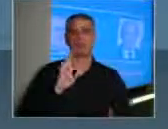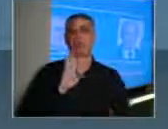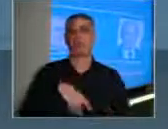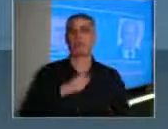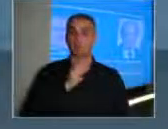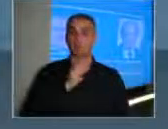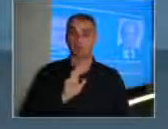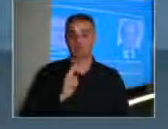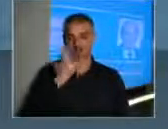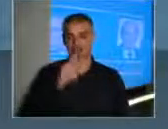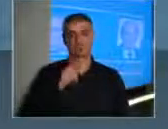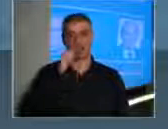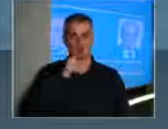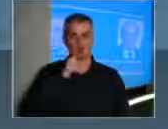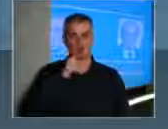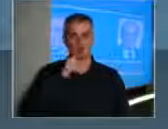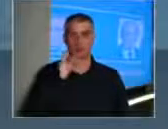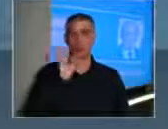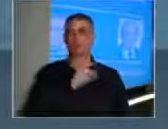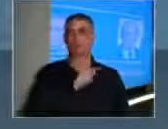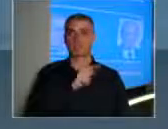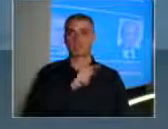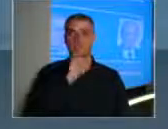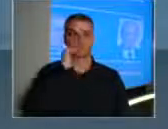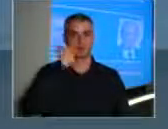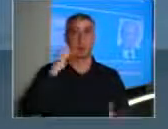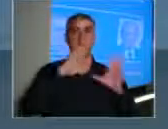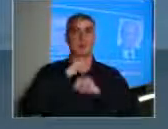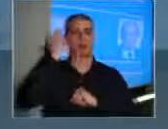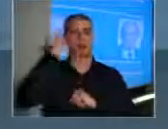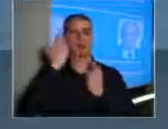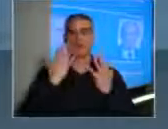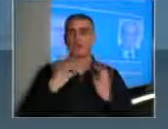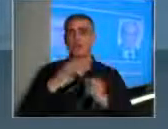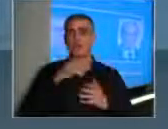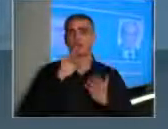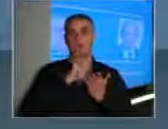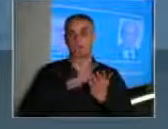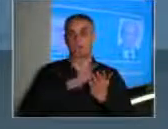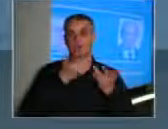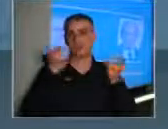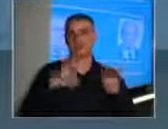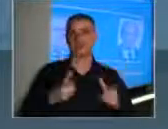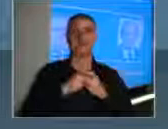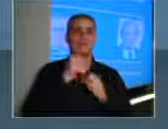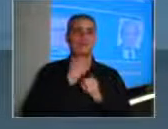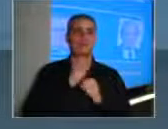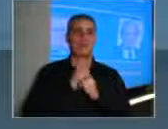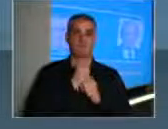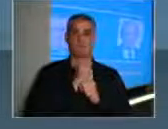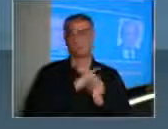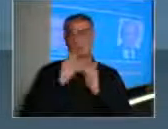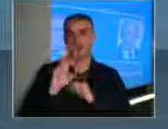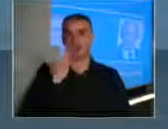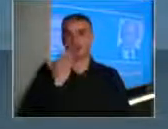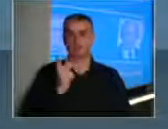אבל גנץ וכחול לבן פוגעים בהם. מחר בלילה נדע כמה מנדטים איבדה מפלגת העבודה